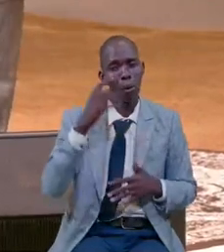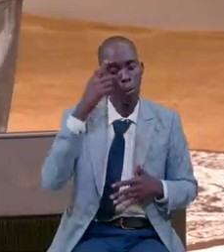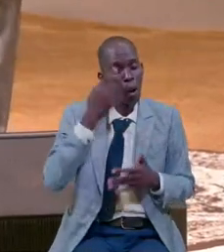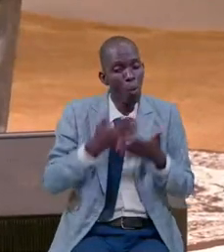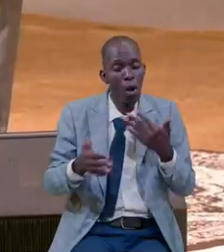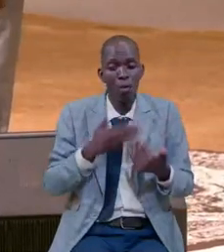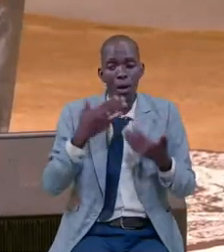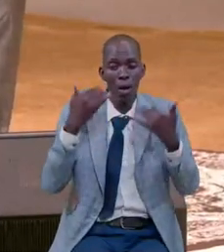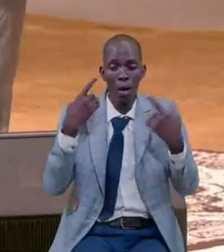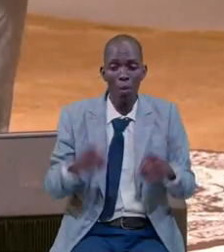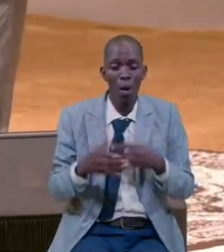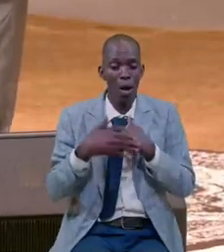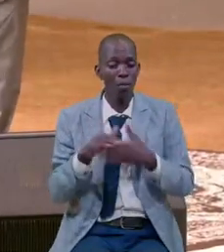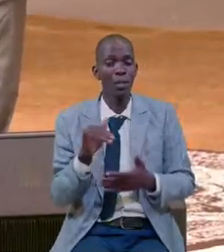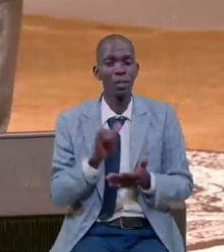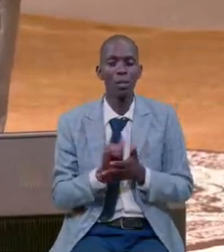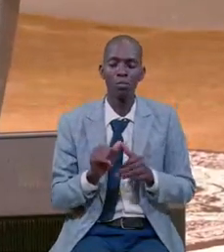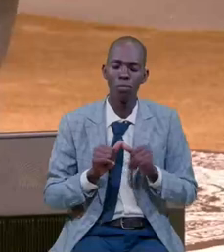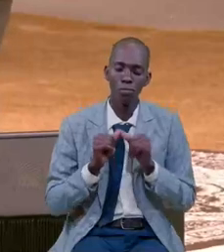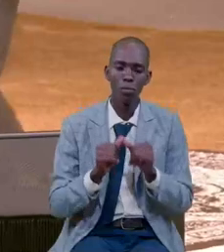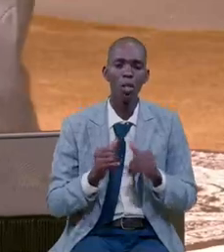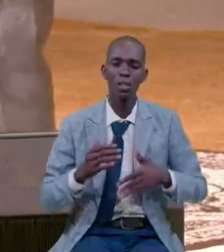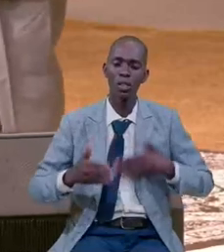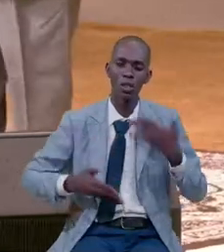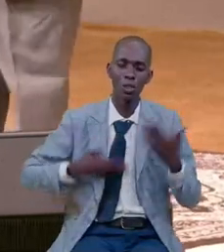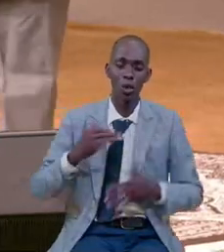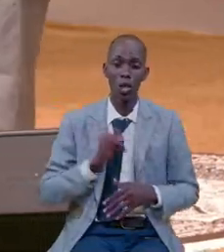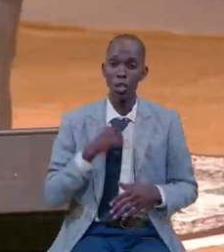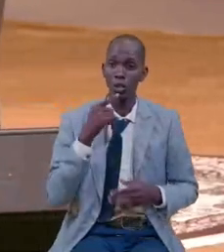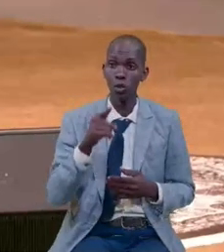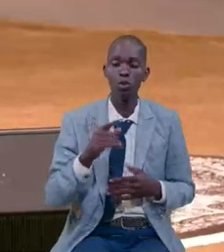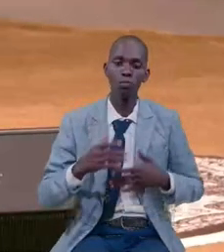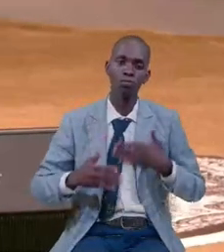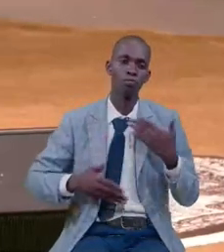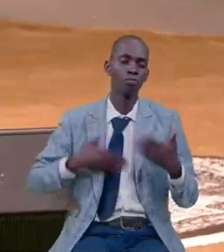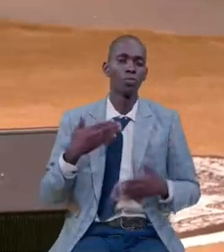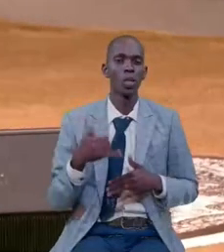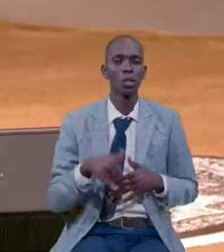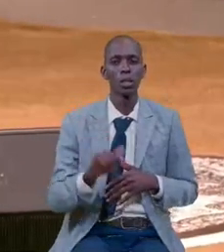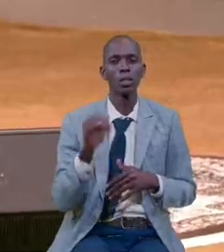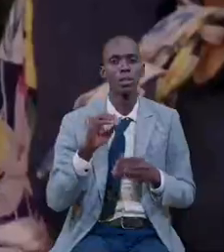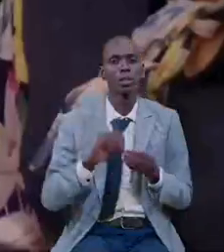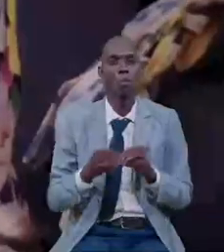accompagne cela, vous continuez de vous réjouir. Je vous le dis, réussissez-vous.